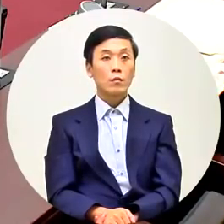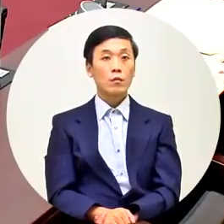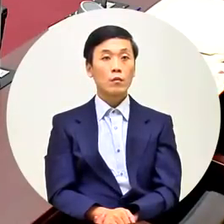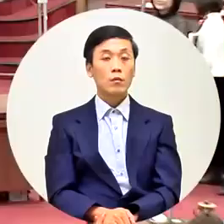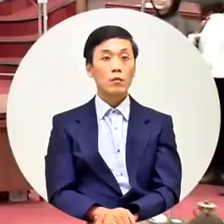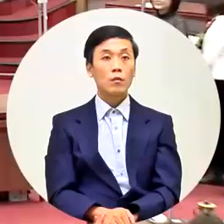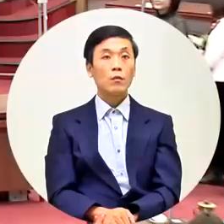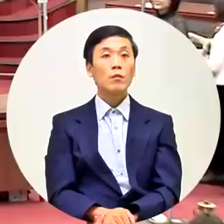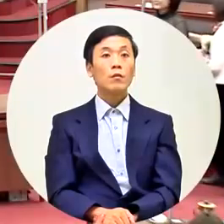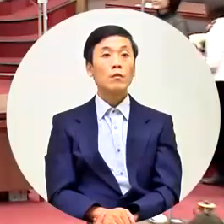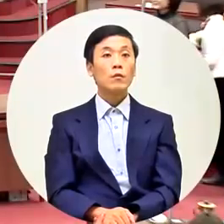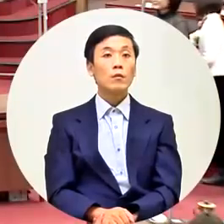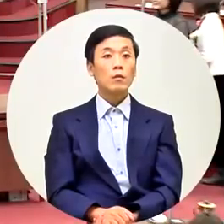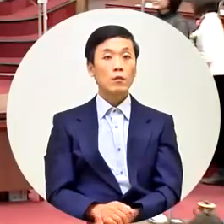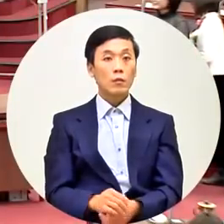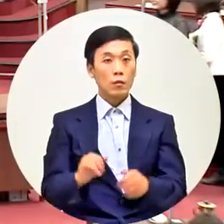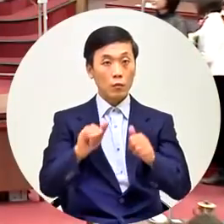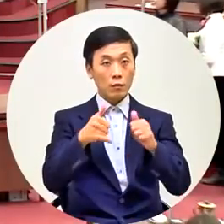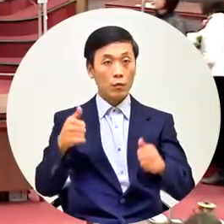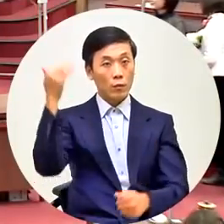请郑安利议员领取选票。